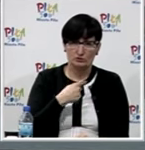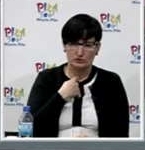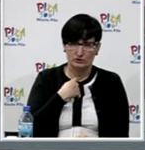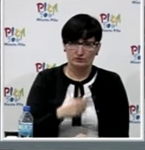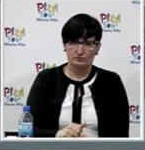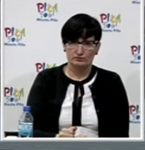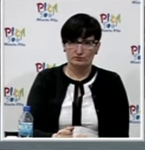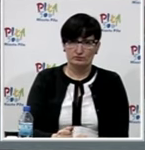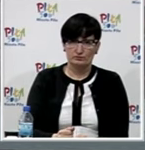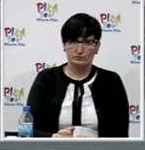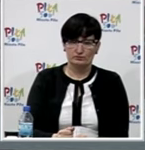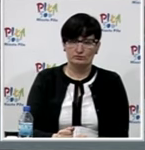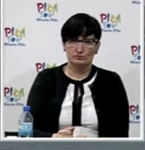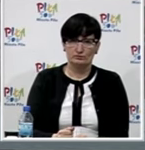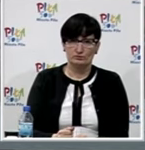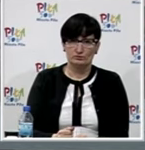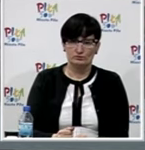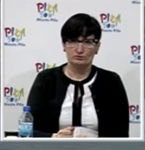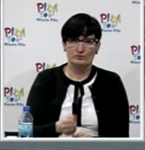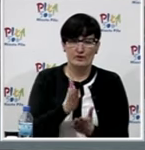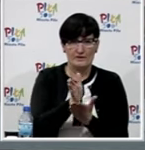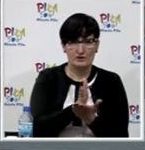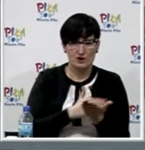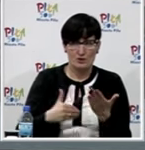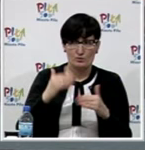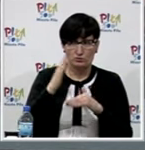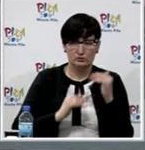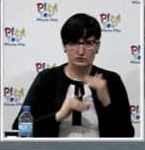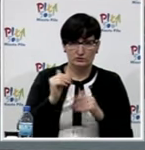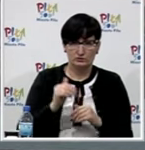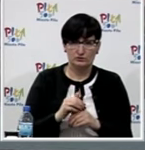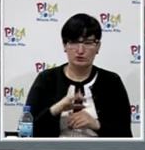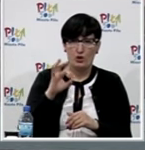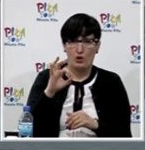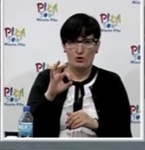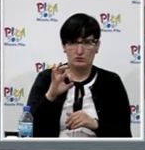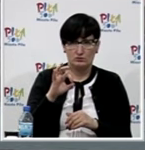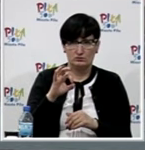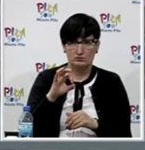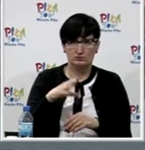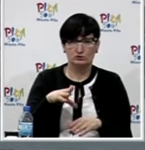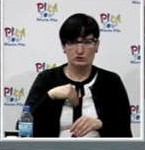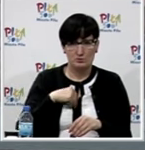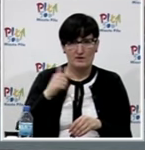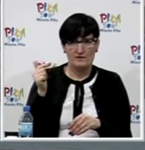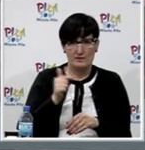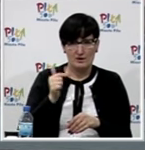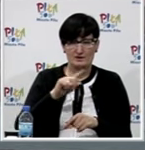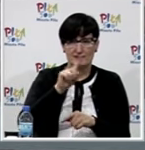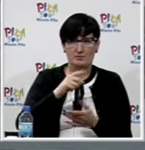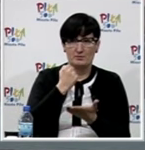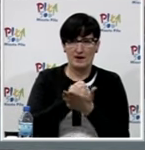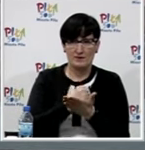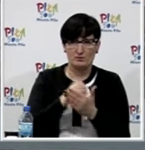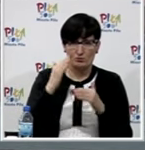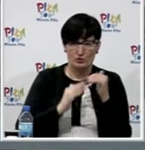do Wydziału Budownictwa o spełnienie wymogów związanych z prawem budowlanym. I